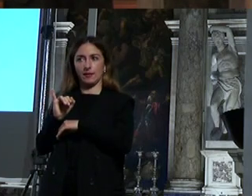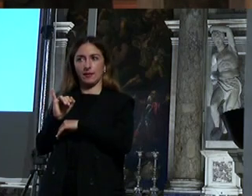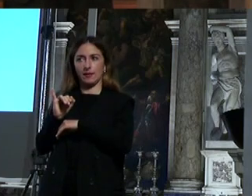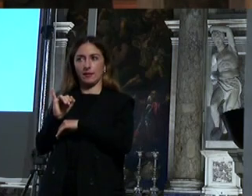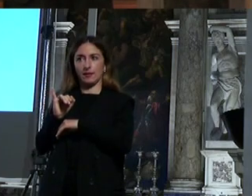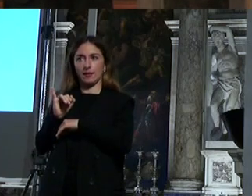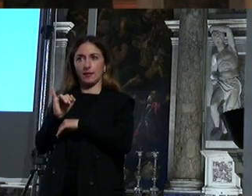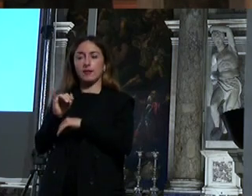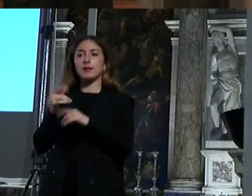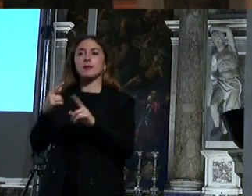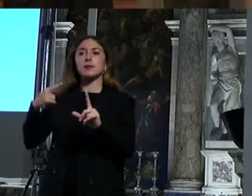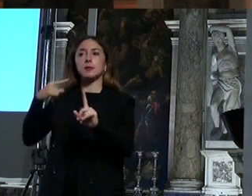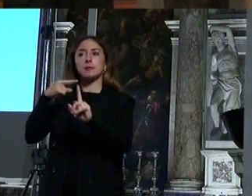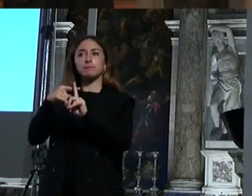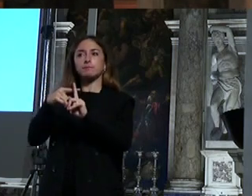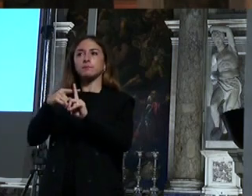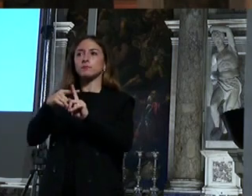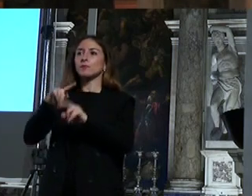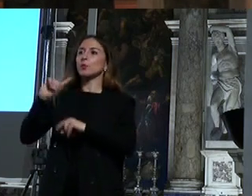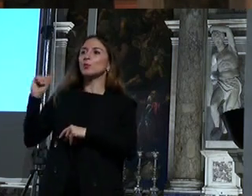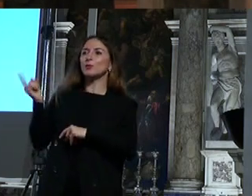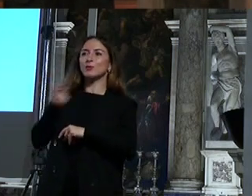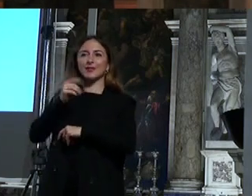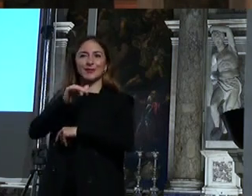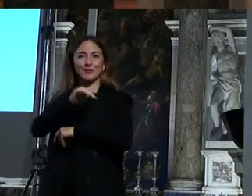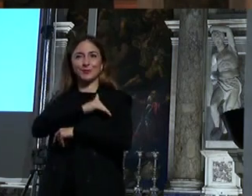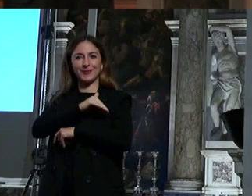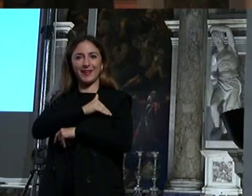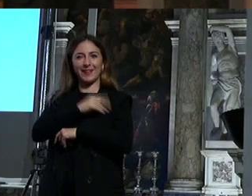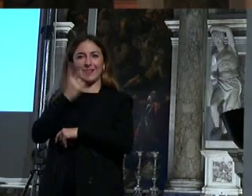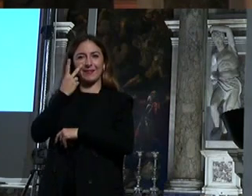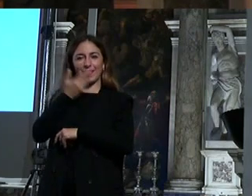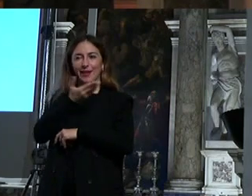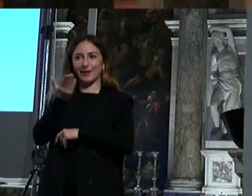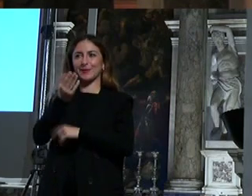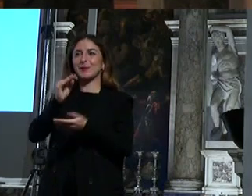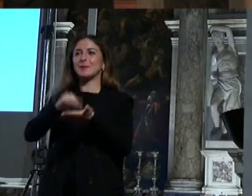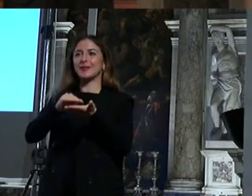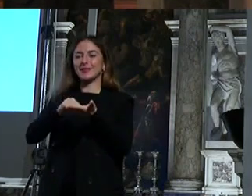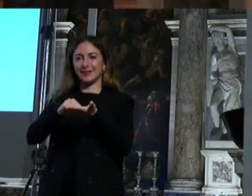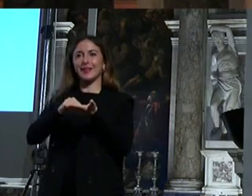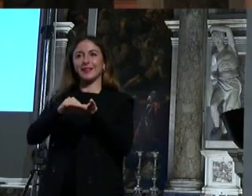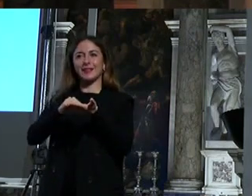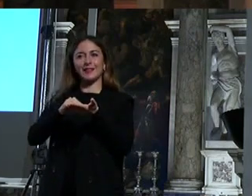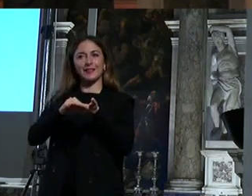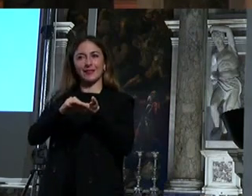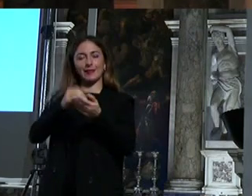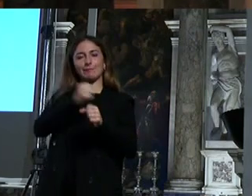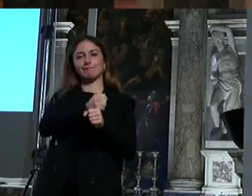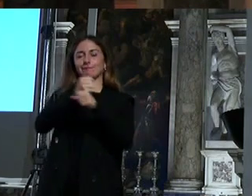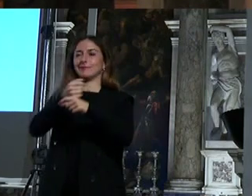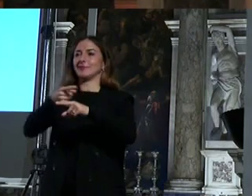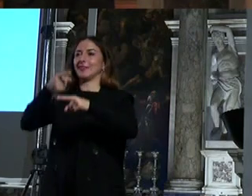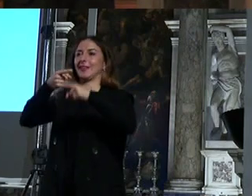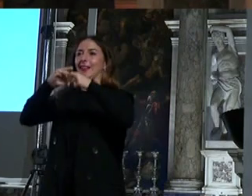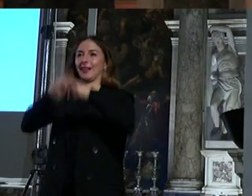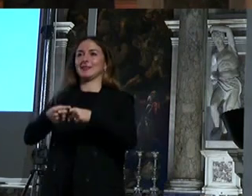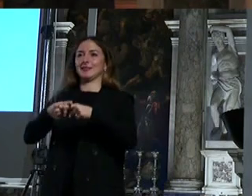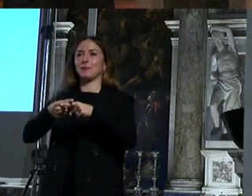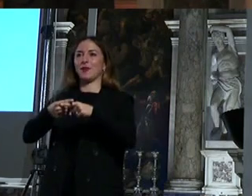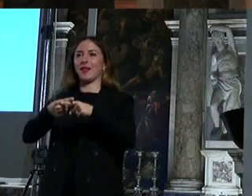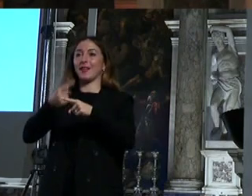e anche tutti gli studenti che vedo qui portare la loro testimonianza di quanto importante